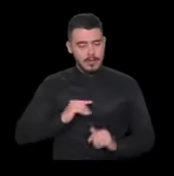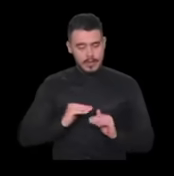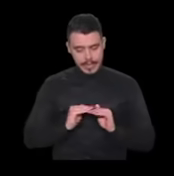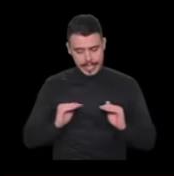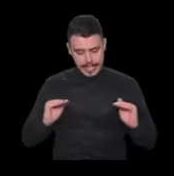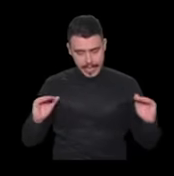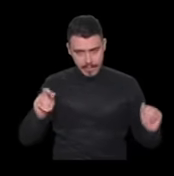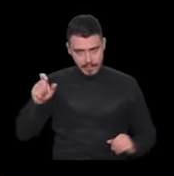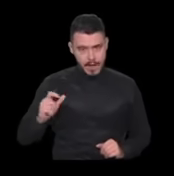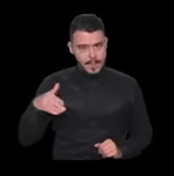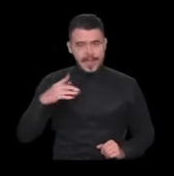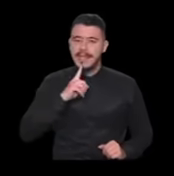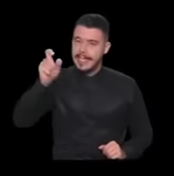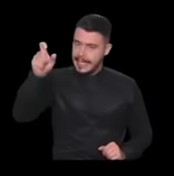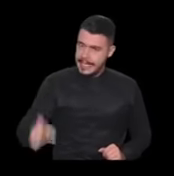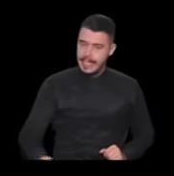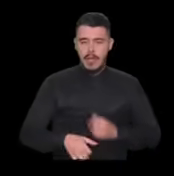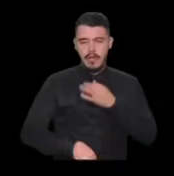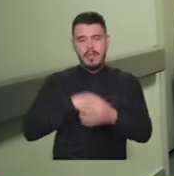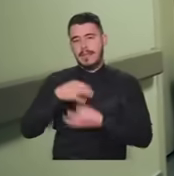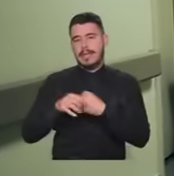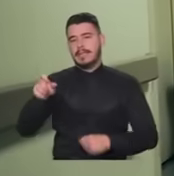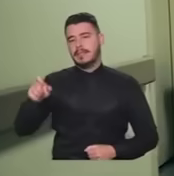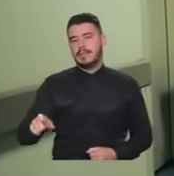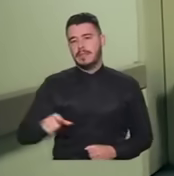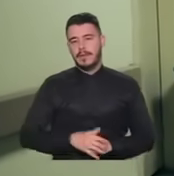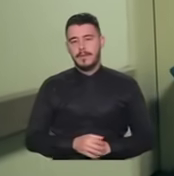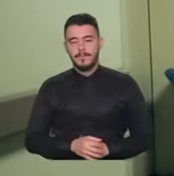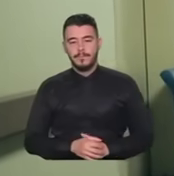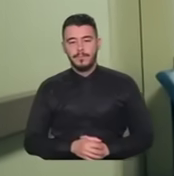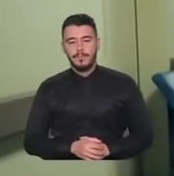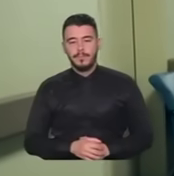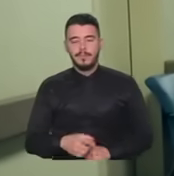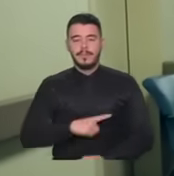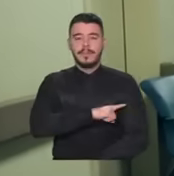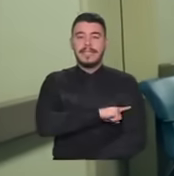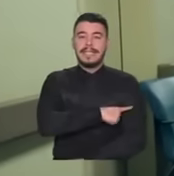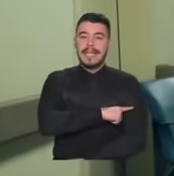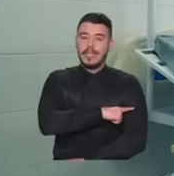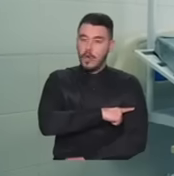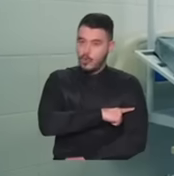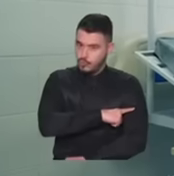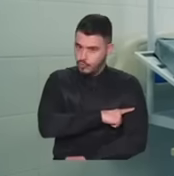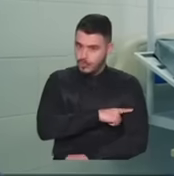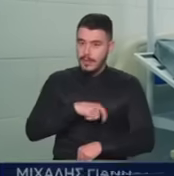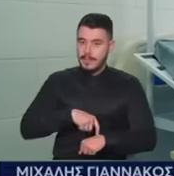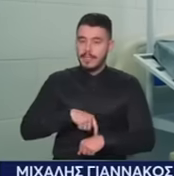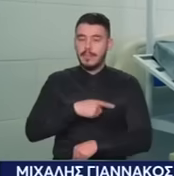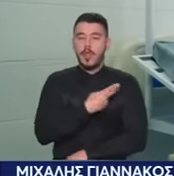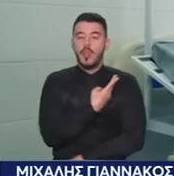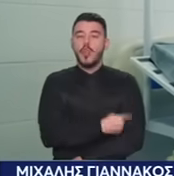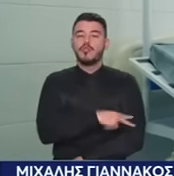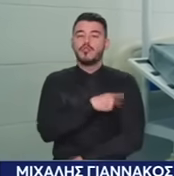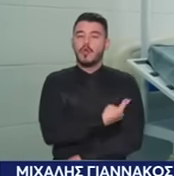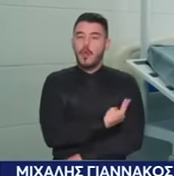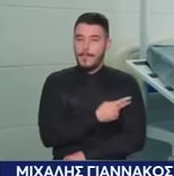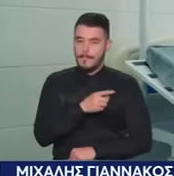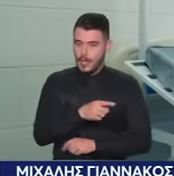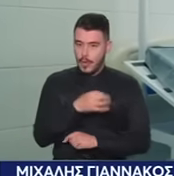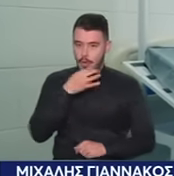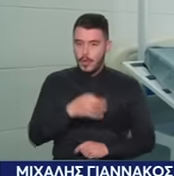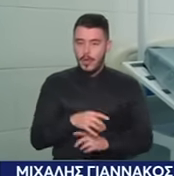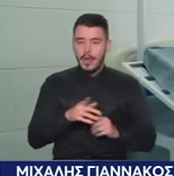αρχική καταγγελία σε βάρος του νοσηλευτή είχε γίνει από γιατρό του νοσοκομείου που το βράδυ της Κυριακής εφημέρευε. Πήρε τα δείγματα και προσέφυγε για